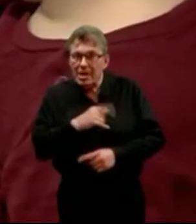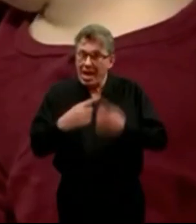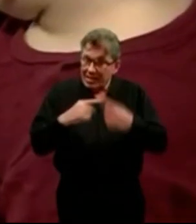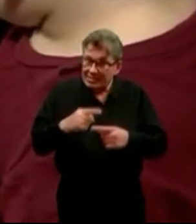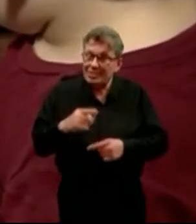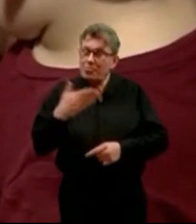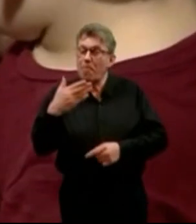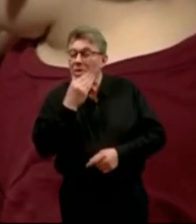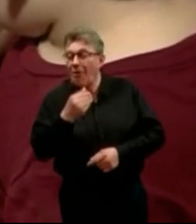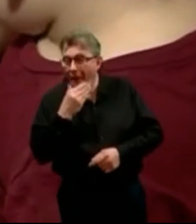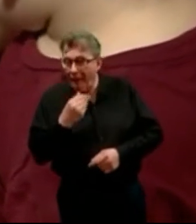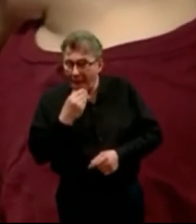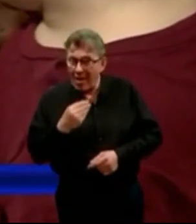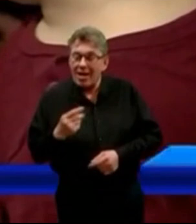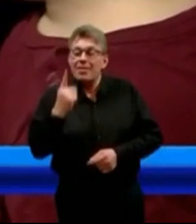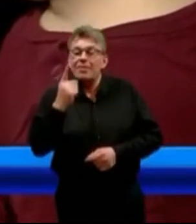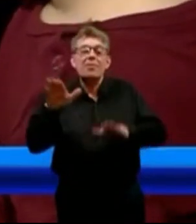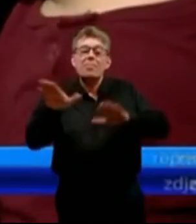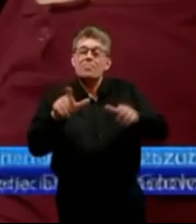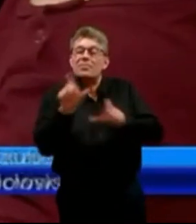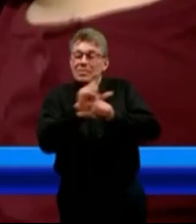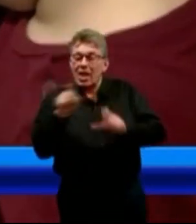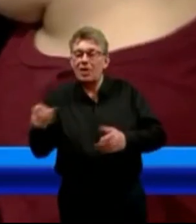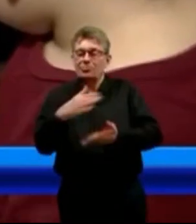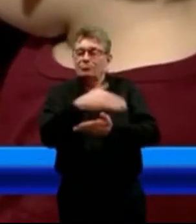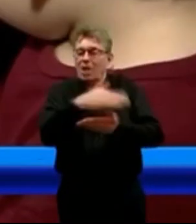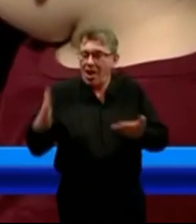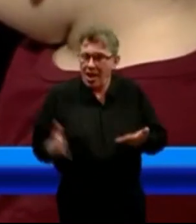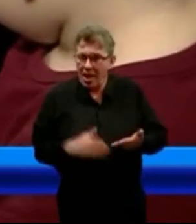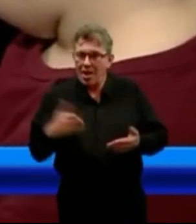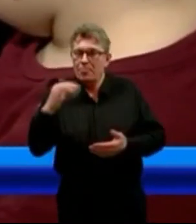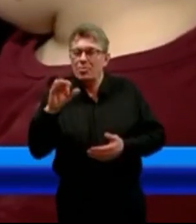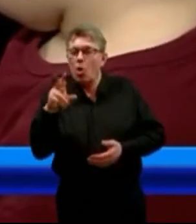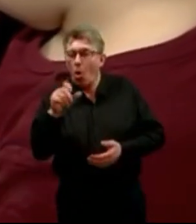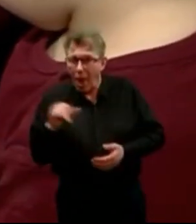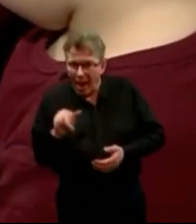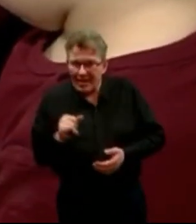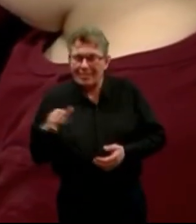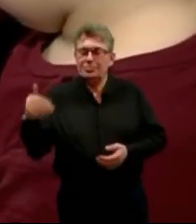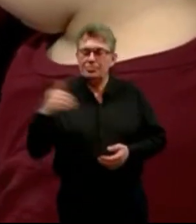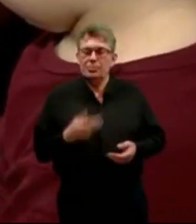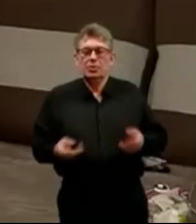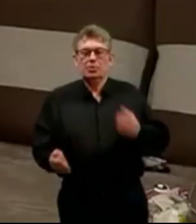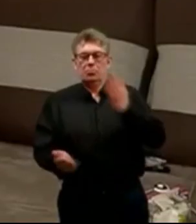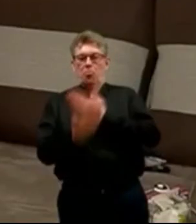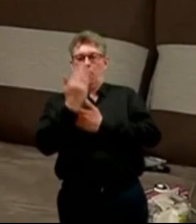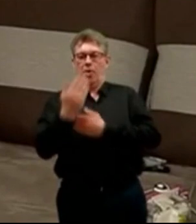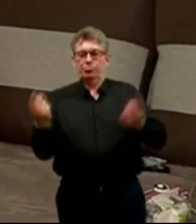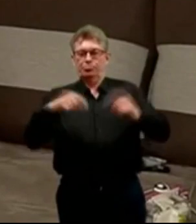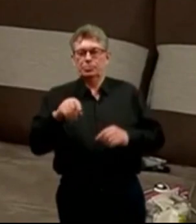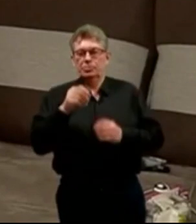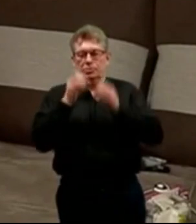Mikołaj. Pewnego dnia w krainie Mikołaja zjawił się smok. Jednak Mikołaj sam tego smoka nie pokona. Szukaliśmy